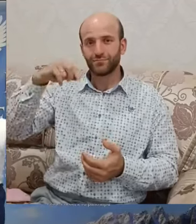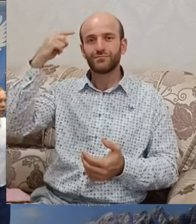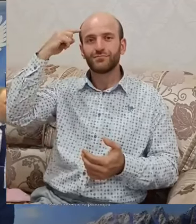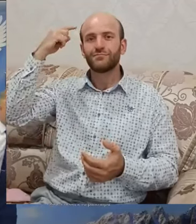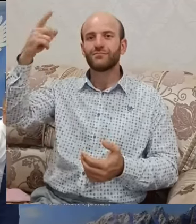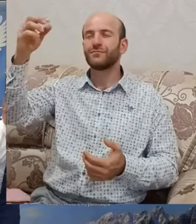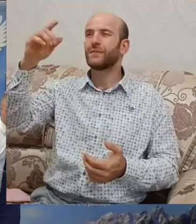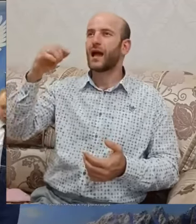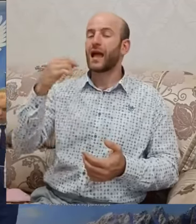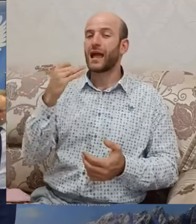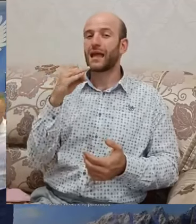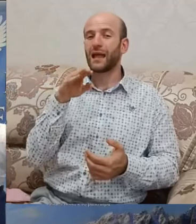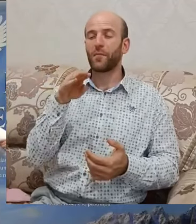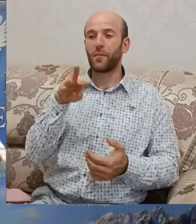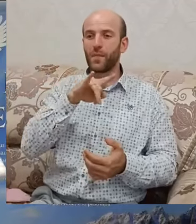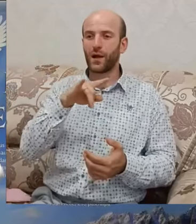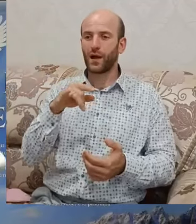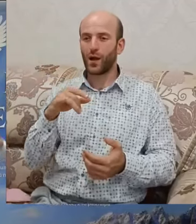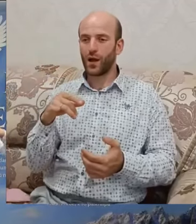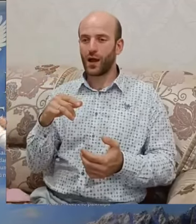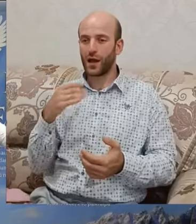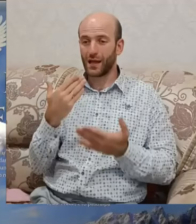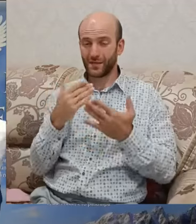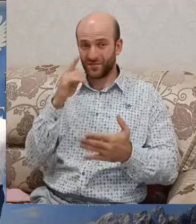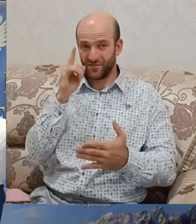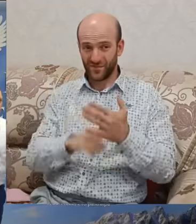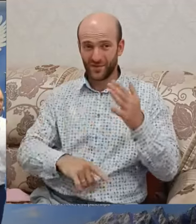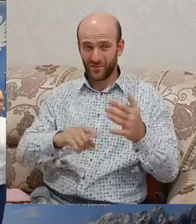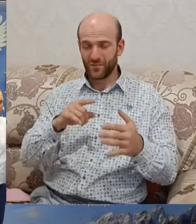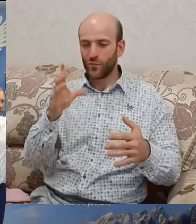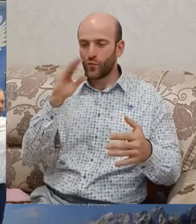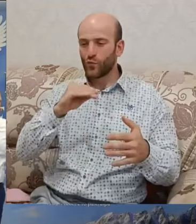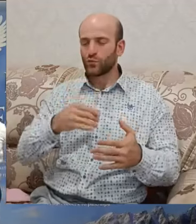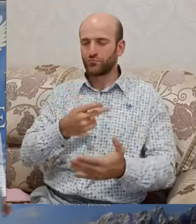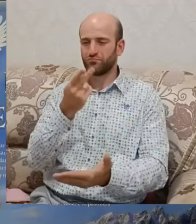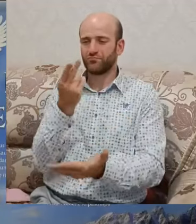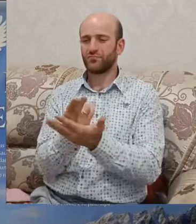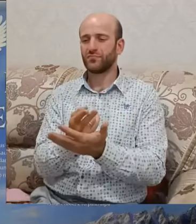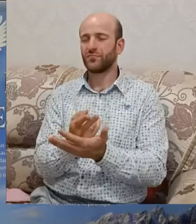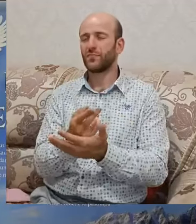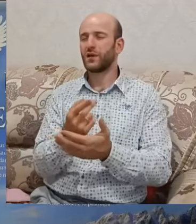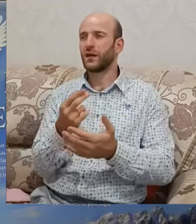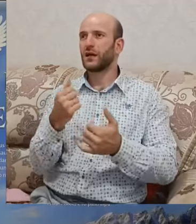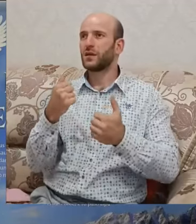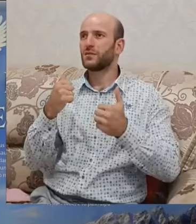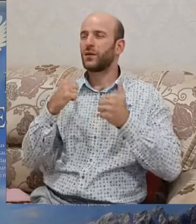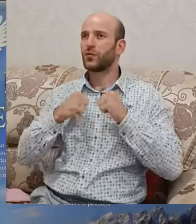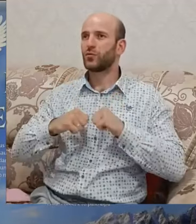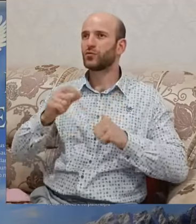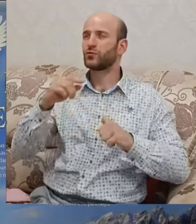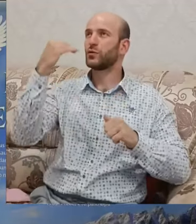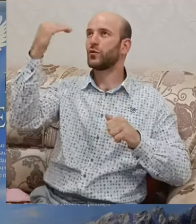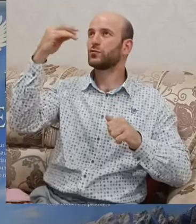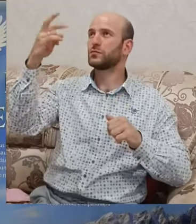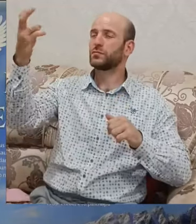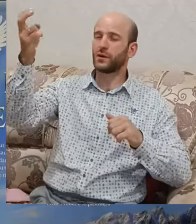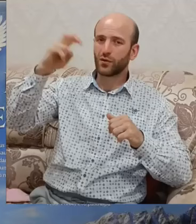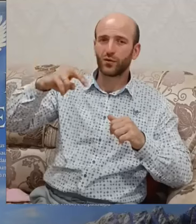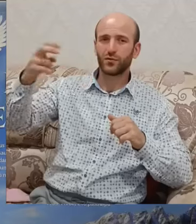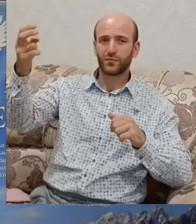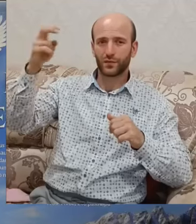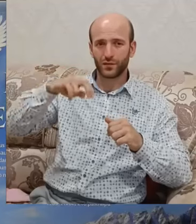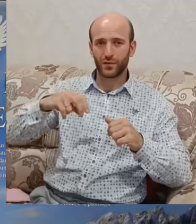leisti šviesai subrandinti mumyse esantį žodį iki pabaigos. И позволить свету, чтобы оно довело